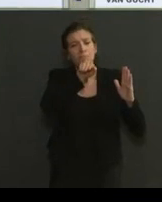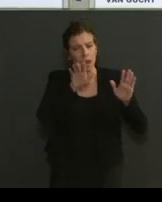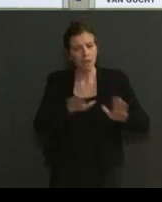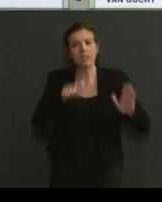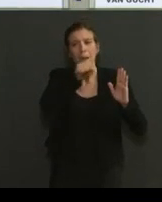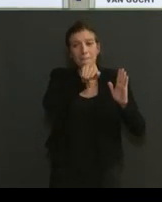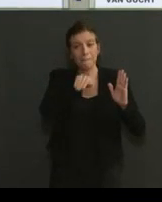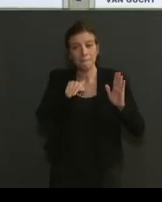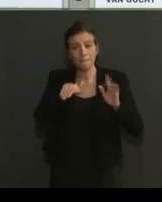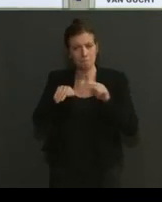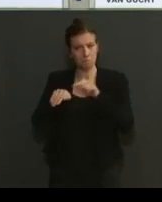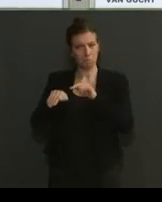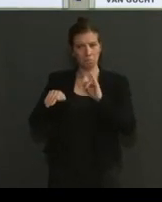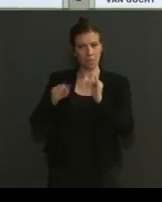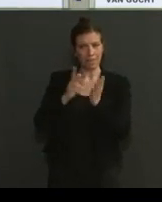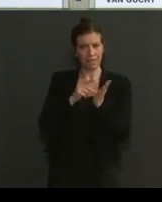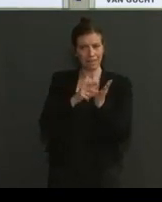teststrategie sinds vorige week.